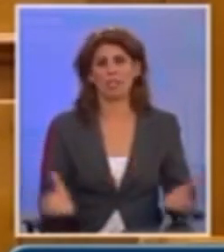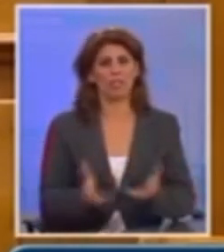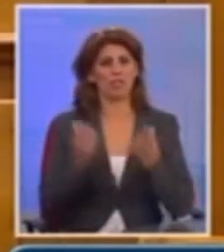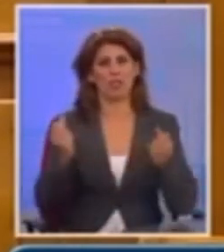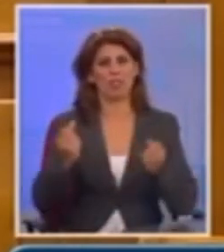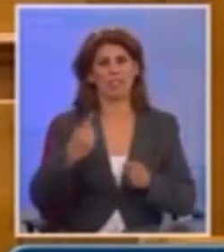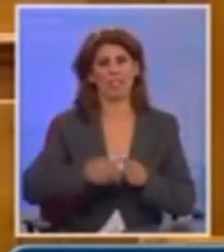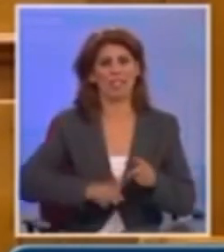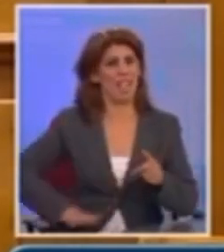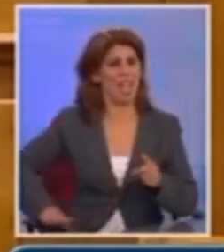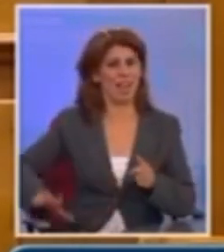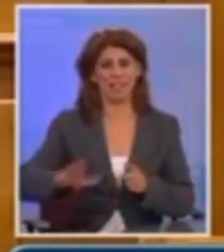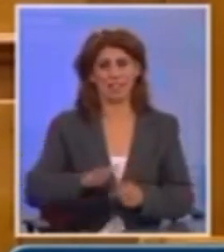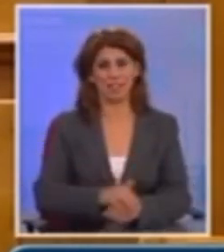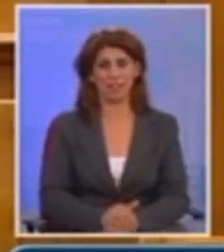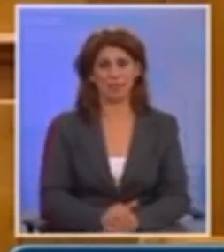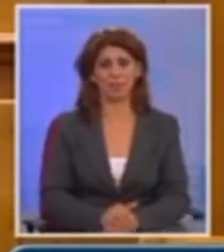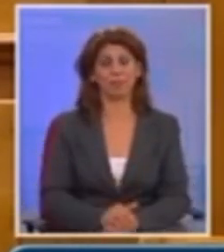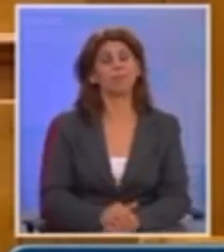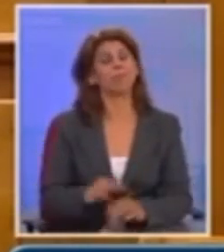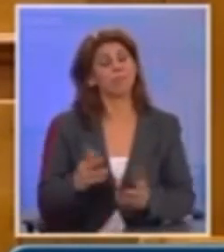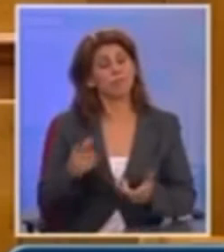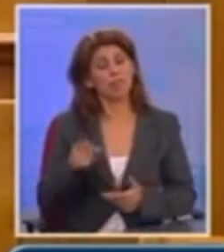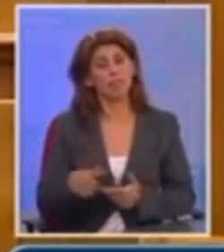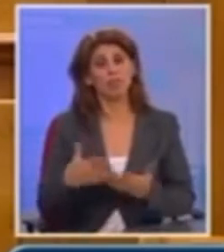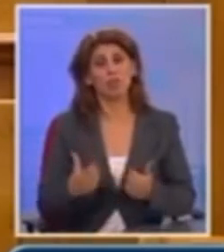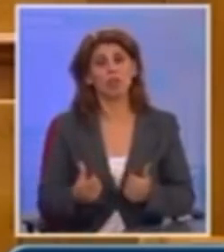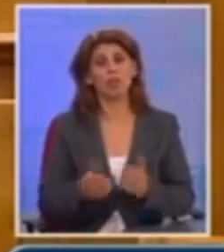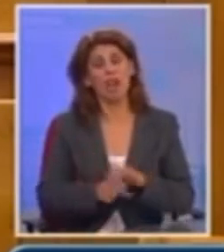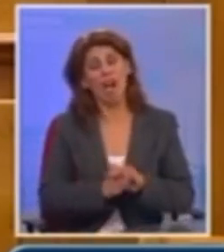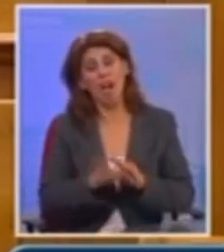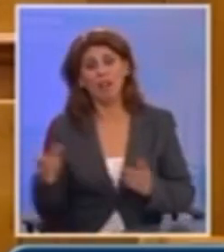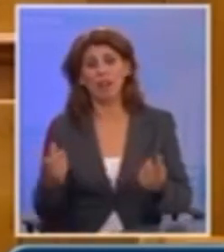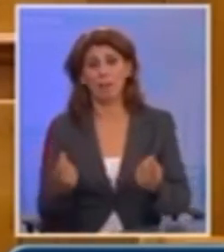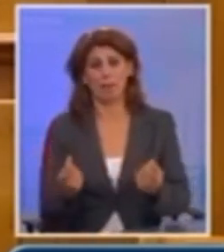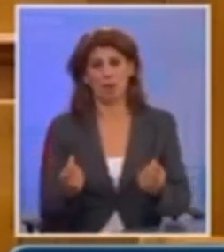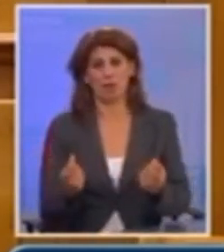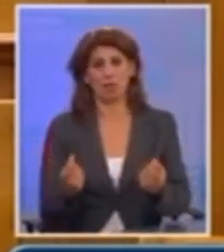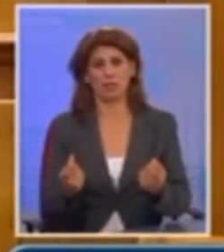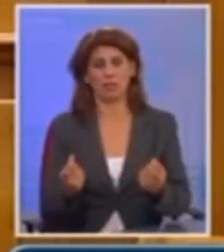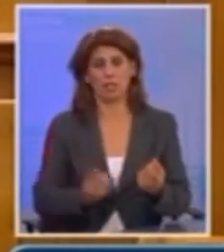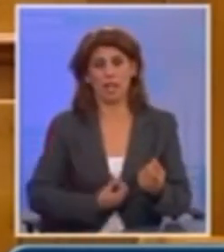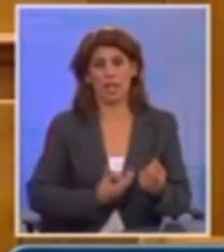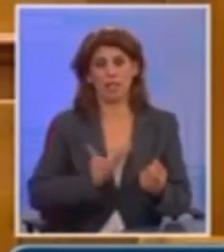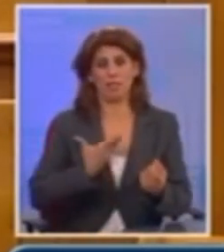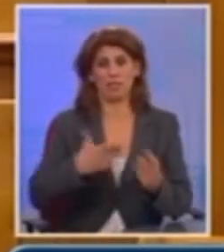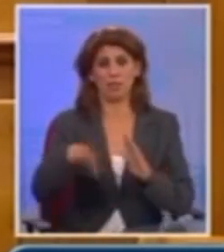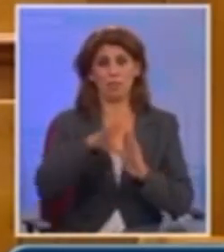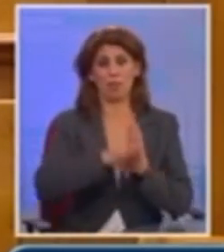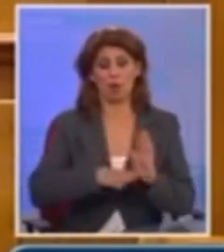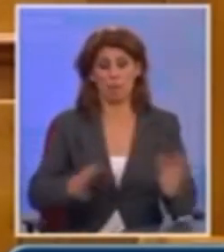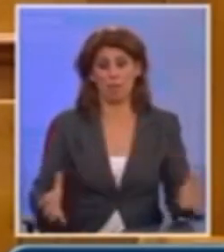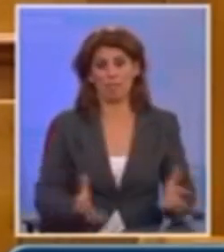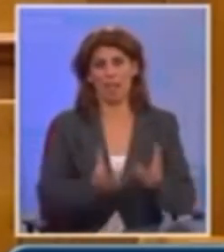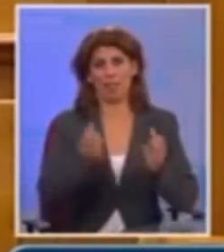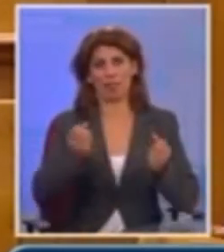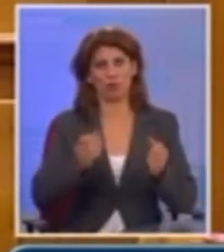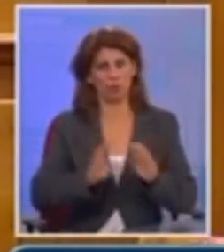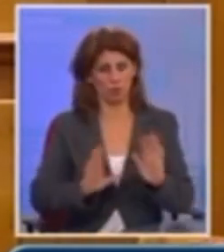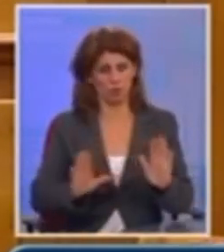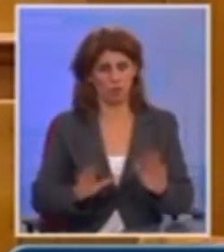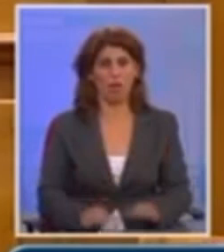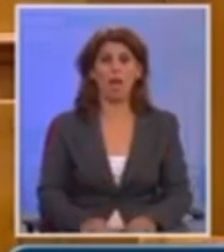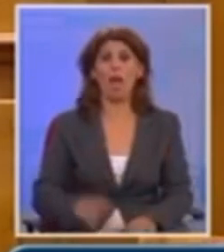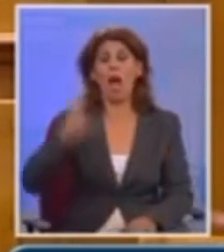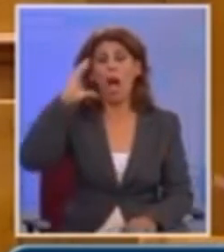διασώθηκε ο ελληνικός λαός, και γι' αυτό αποτελεί ακραία πρόκληση η έκφραση πρόγραμμα διάσωσης. Από